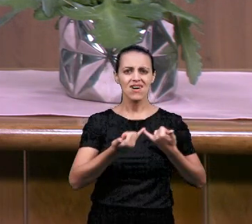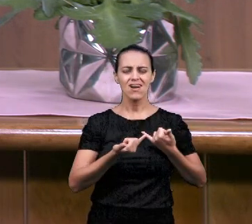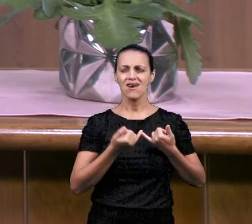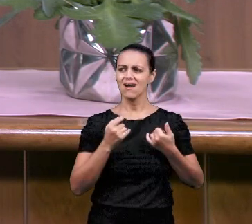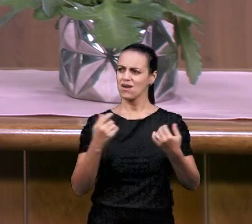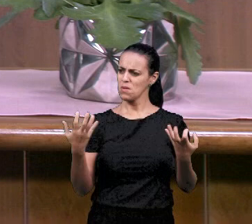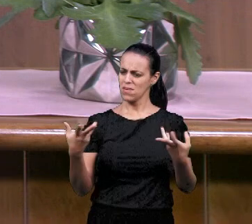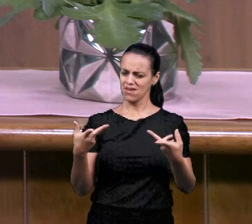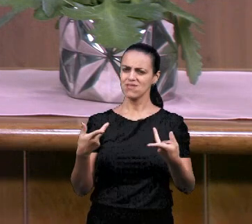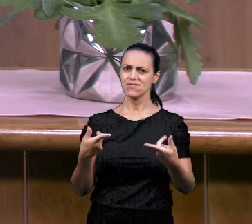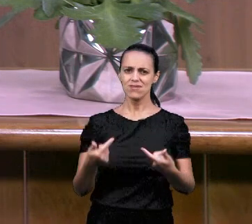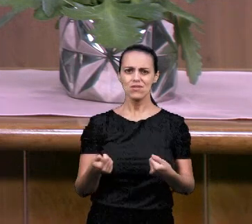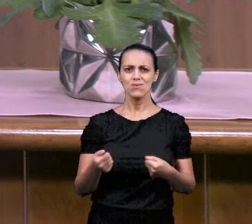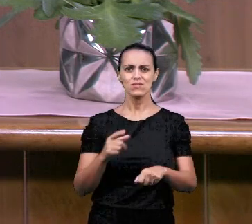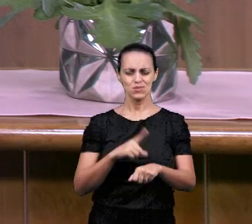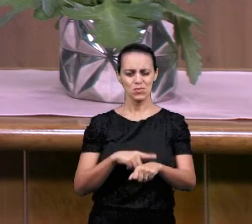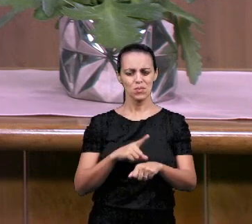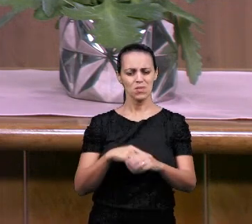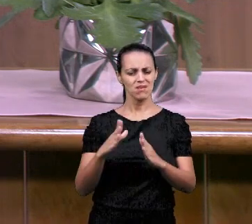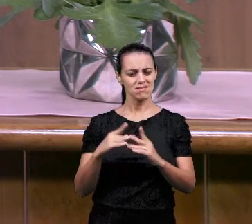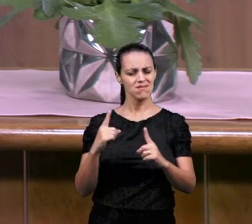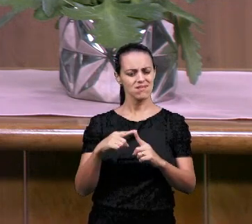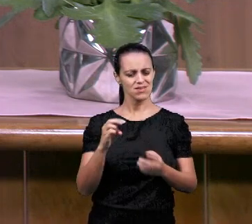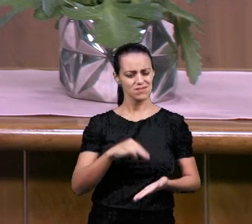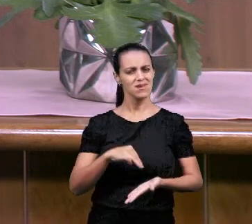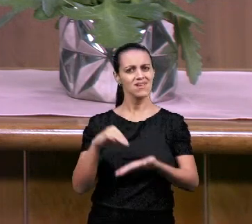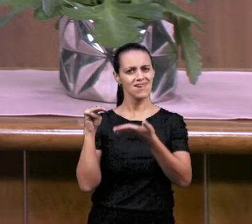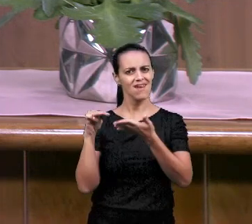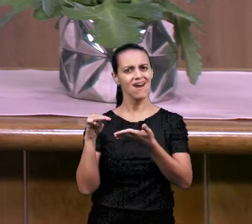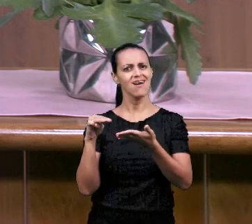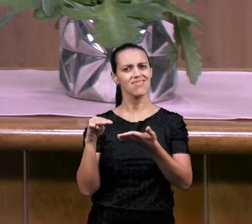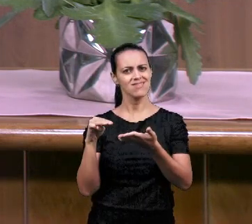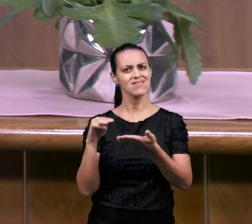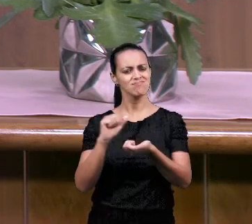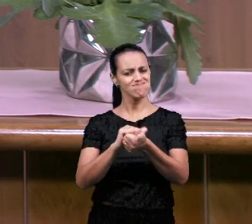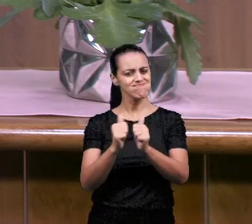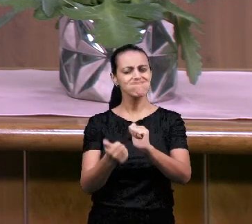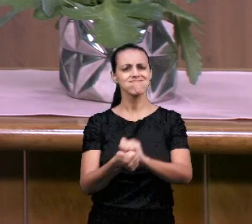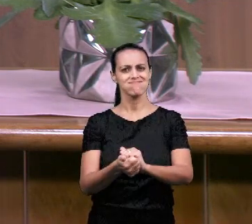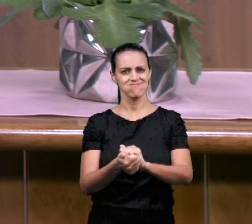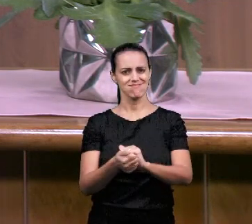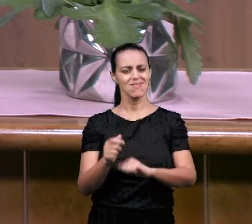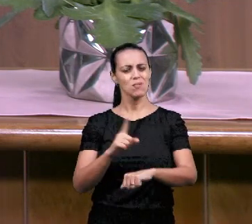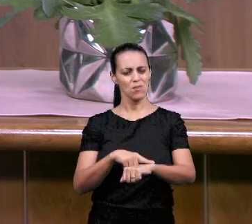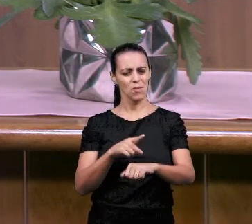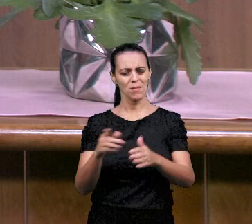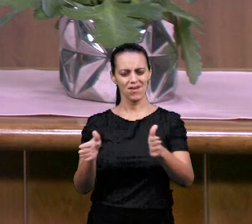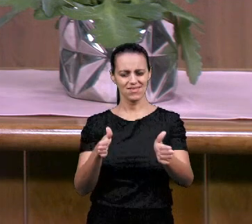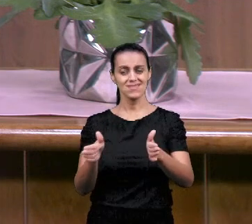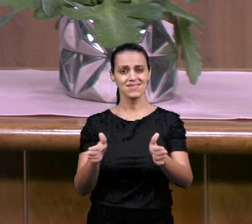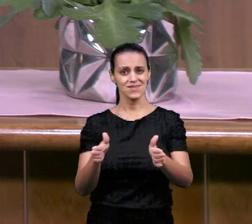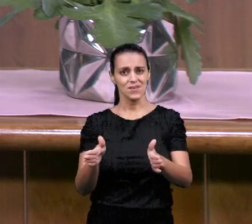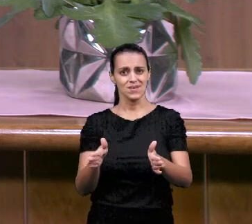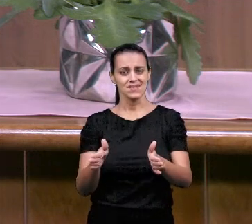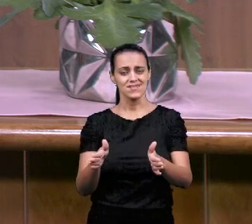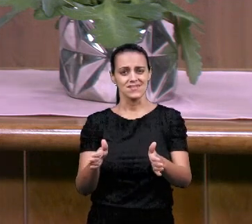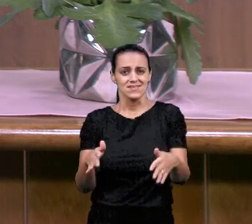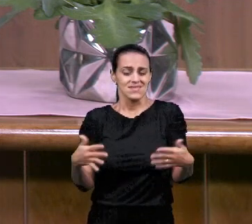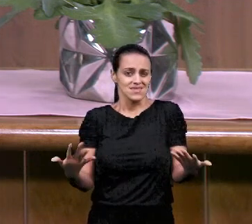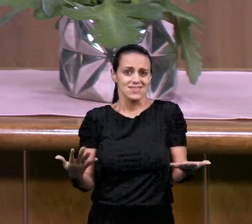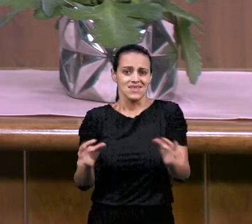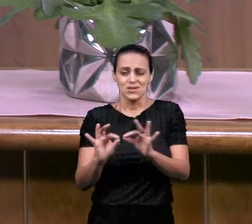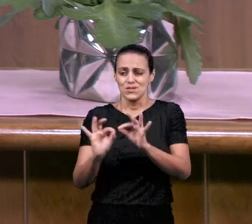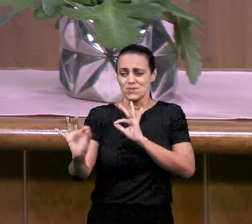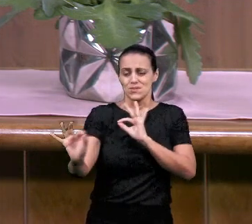notable. La manière comme l'Église s'est adaptée, elle vit ce moment malgré